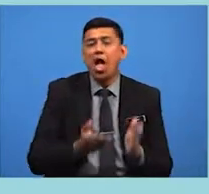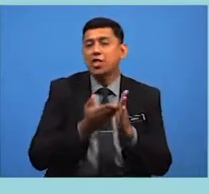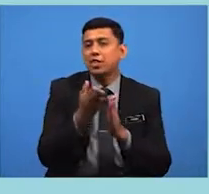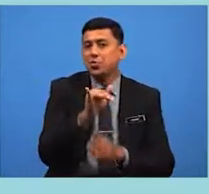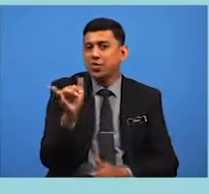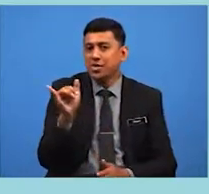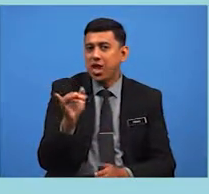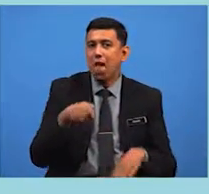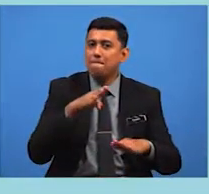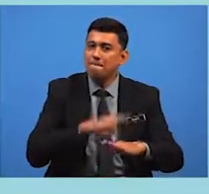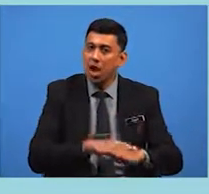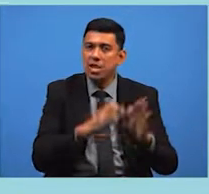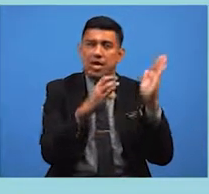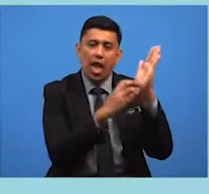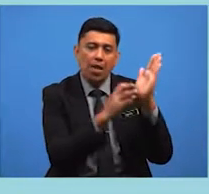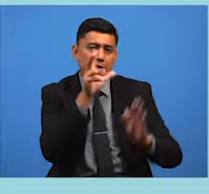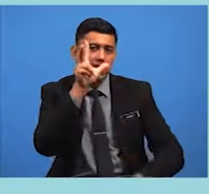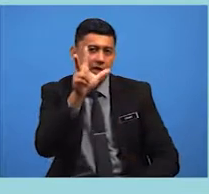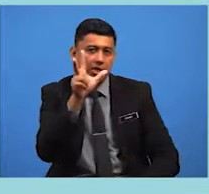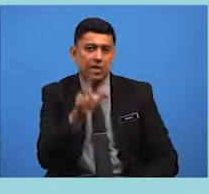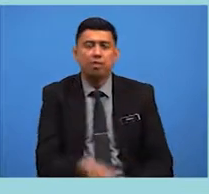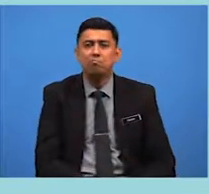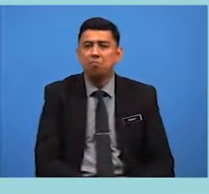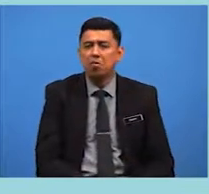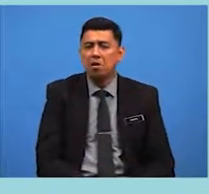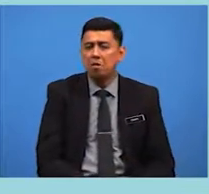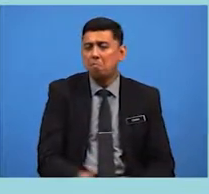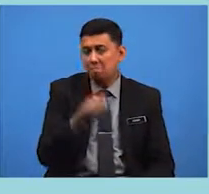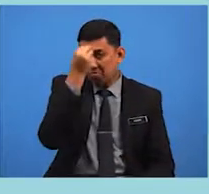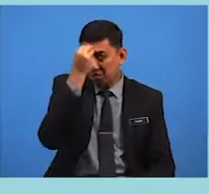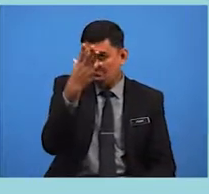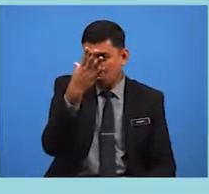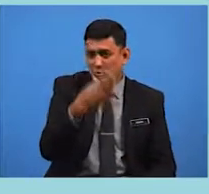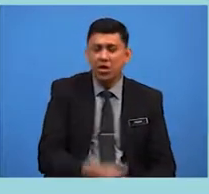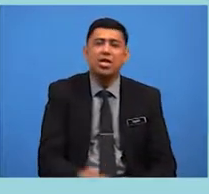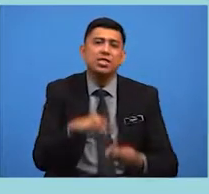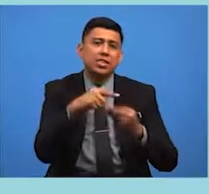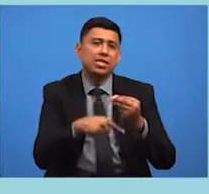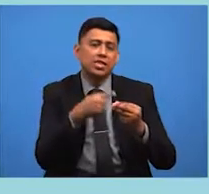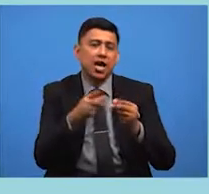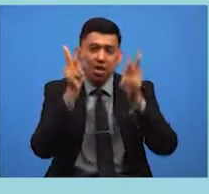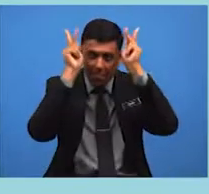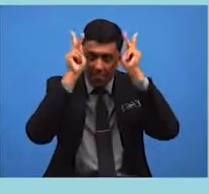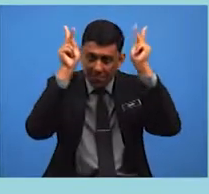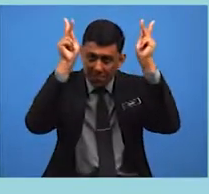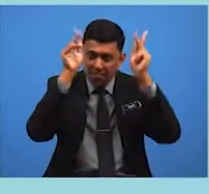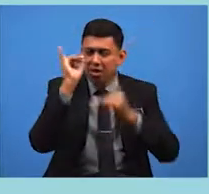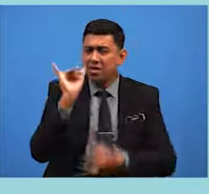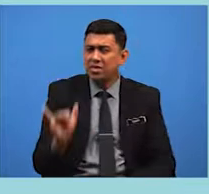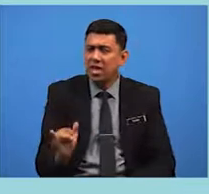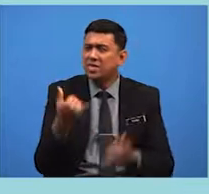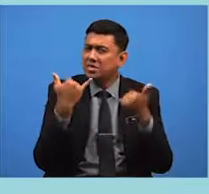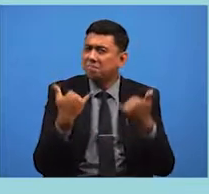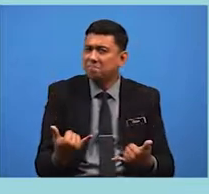Seterusnya, pada rangkap ketiga, penyajak ingin menyampaikan tentang Kijang yang kini